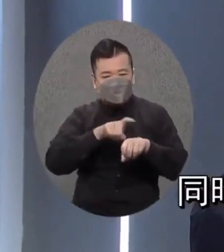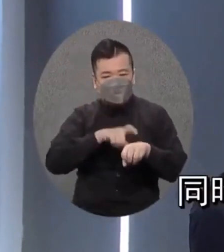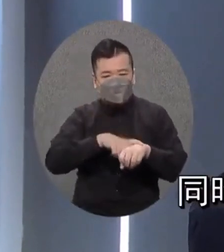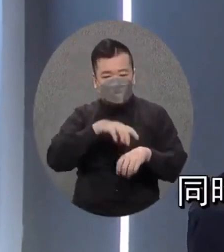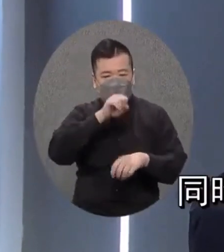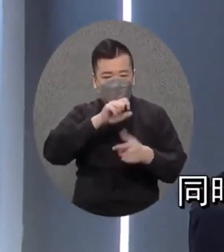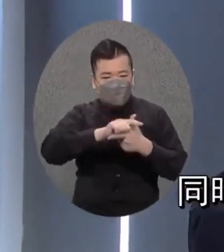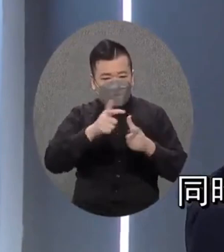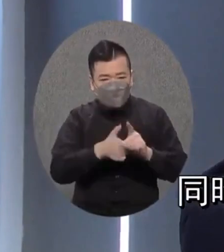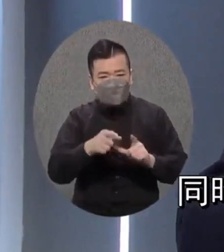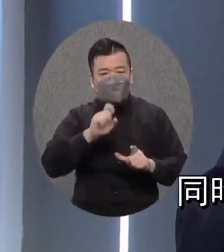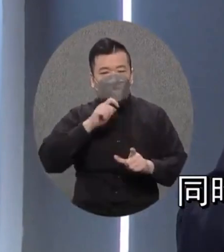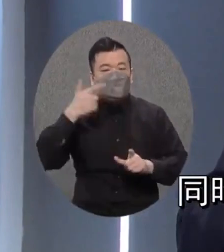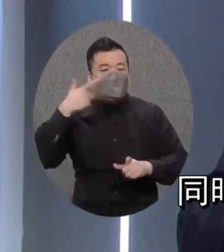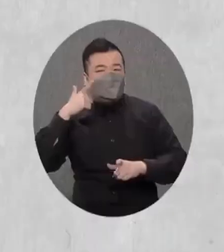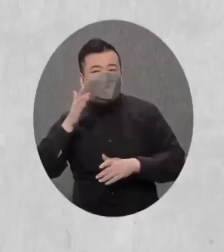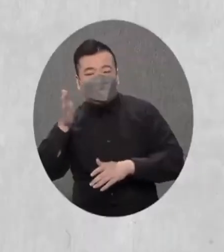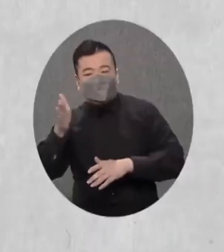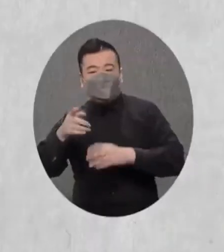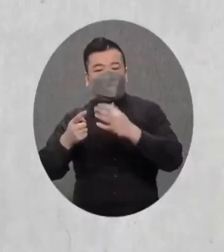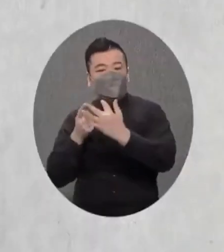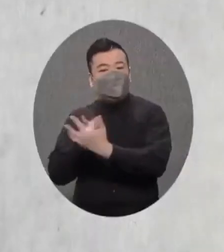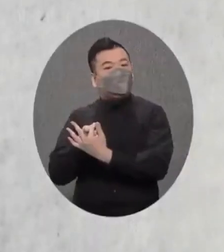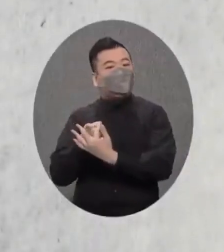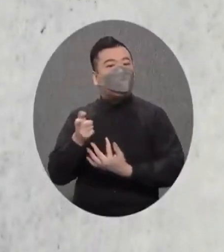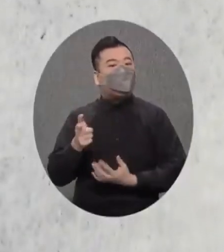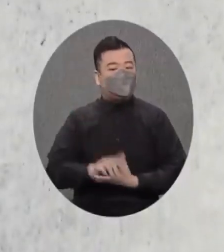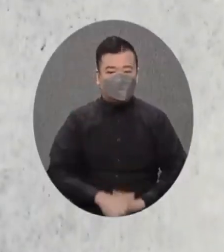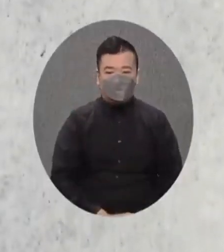和物料上面又向一個新的突破。